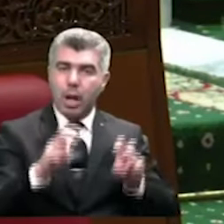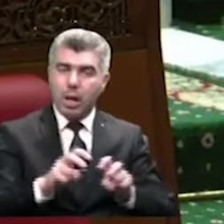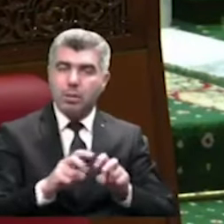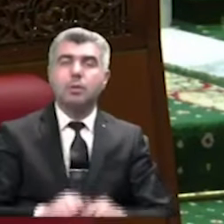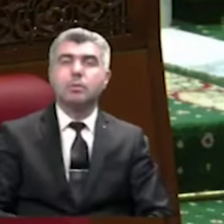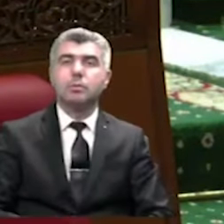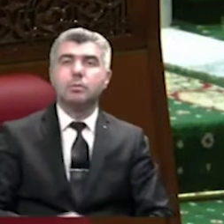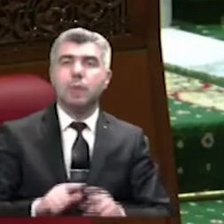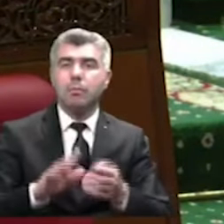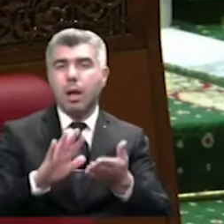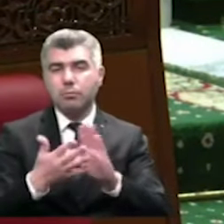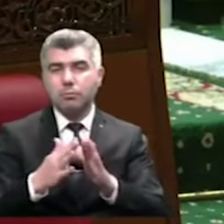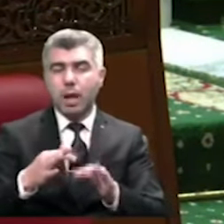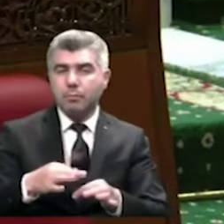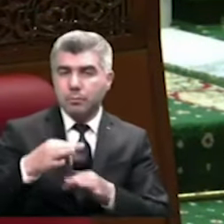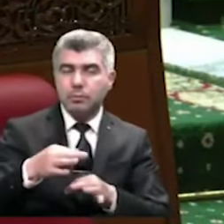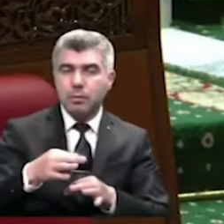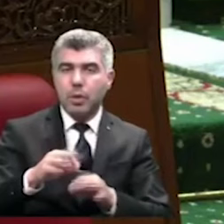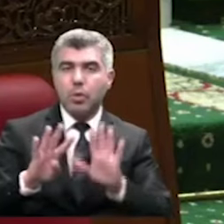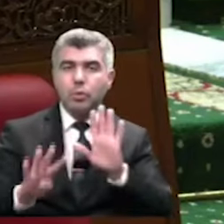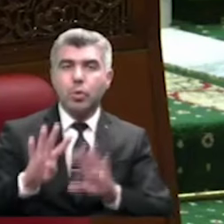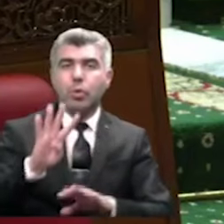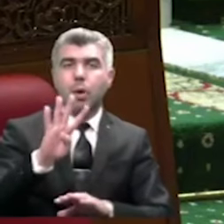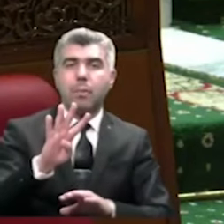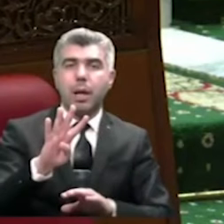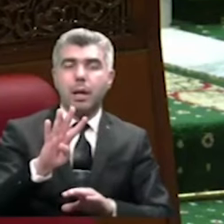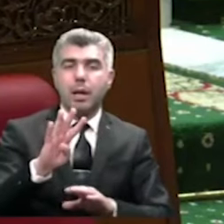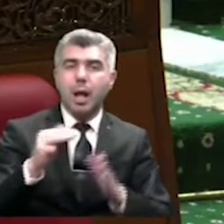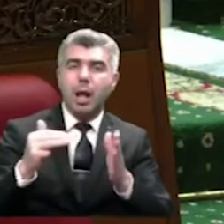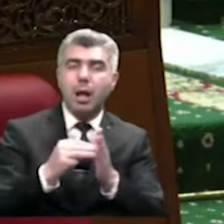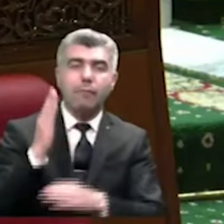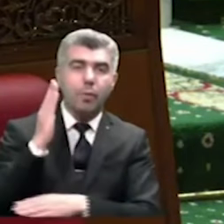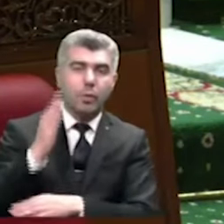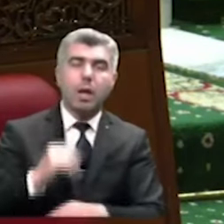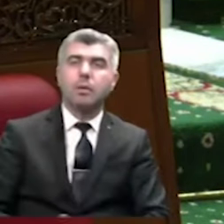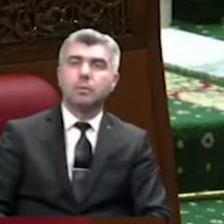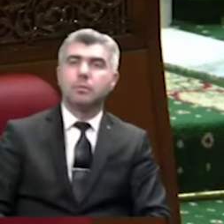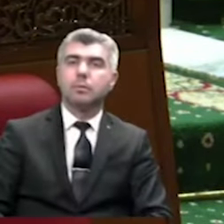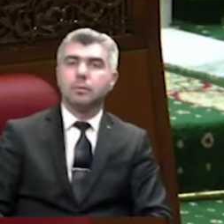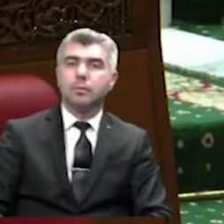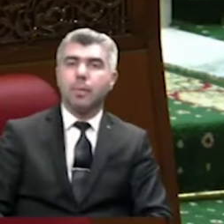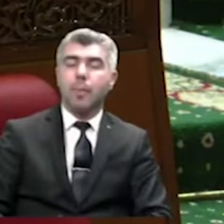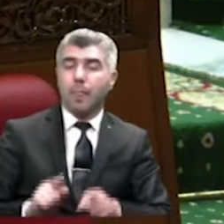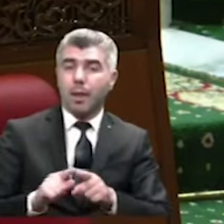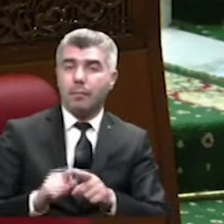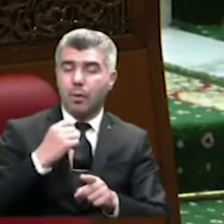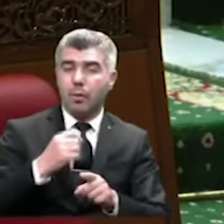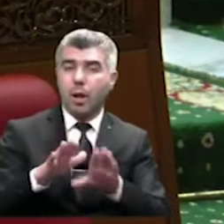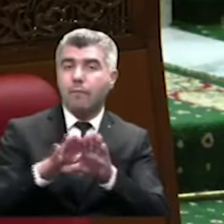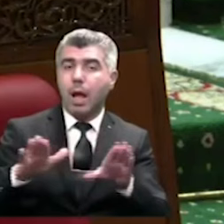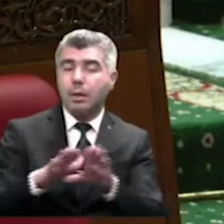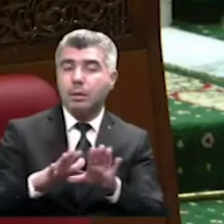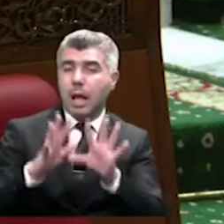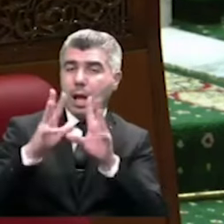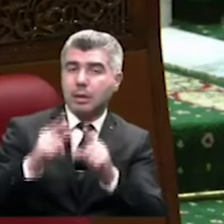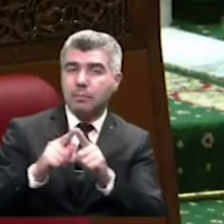لمساحة ناهزت 49,000 هكتار. حصر وجرد الأرصدة العقارية الضرورية